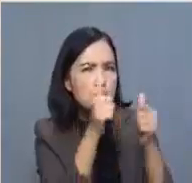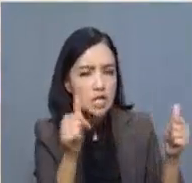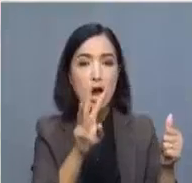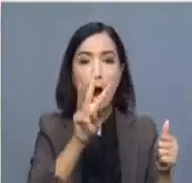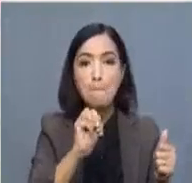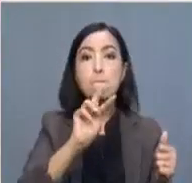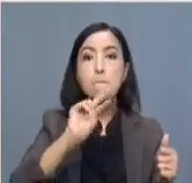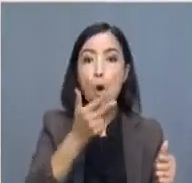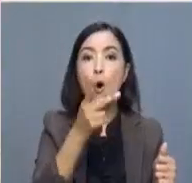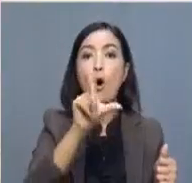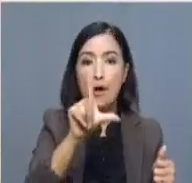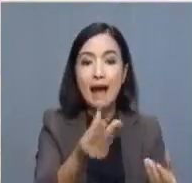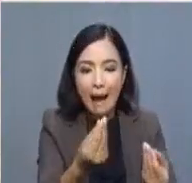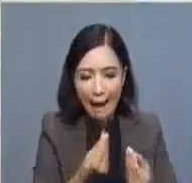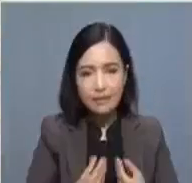แก่ชีวิตค่ะ